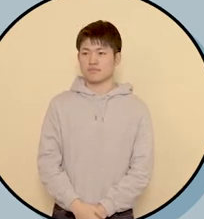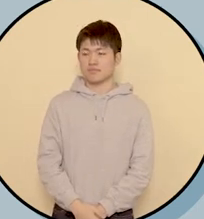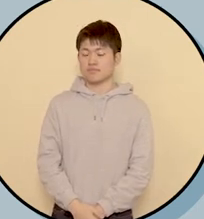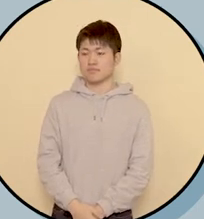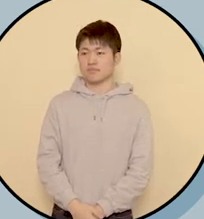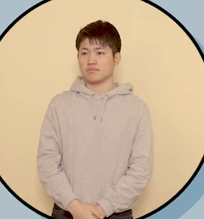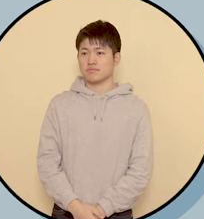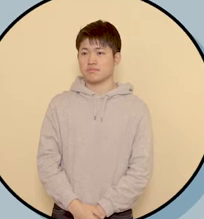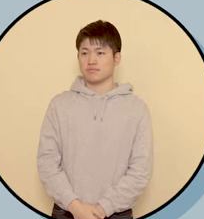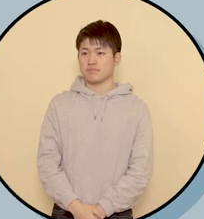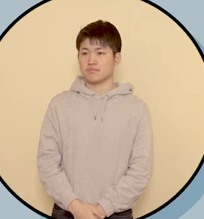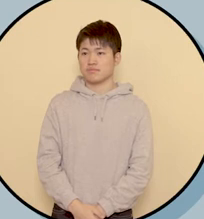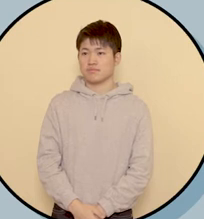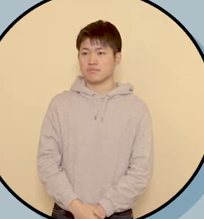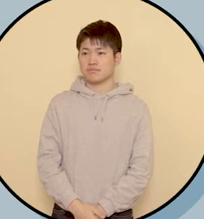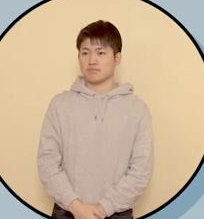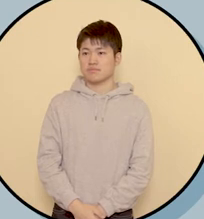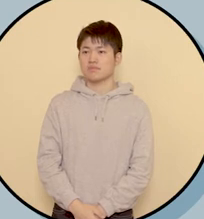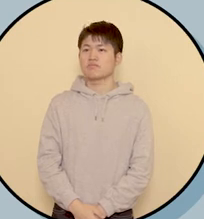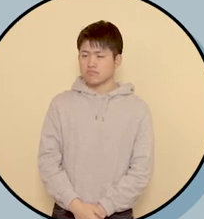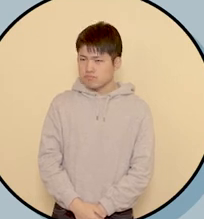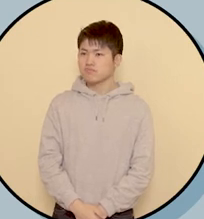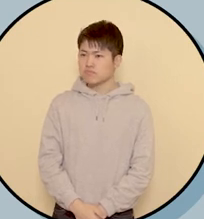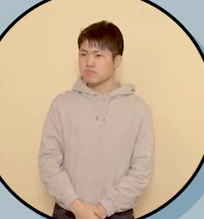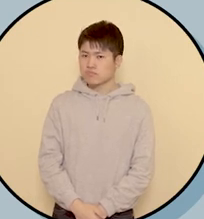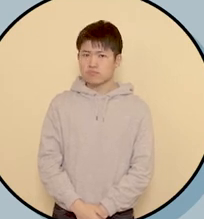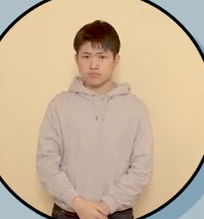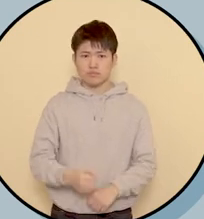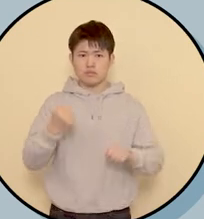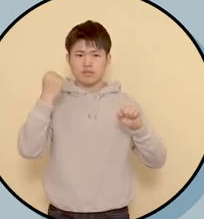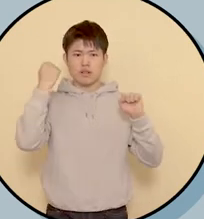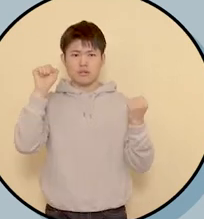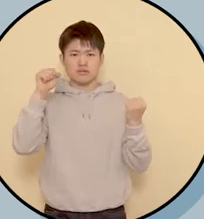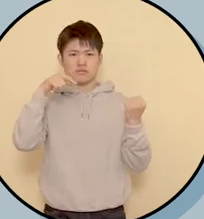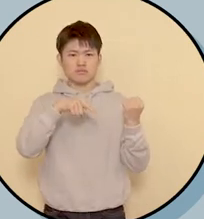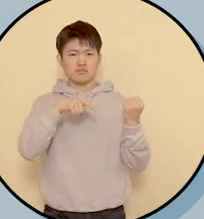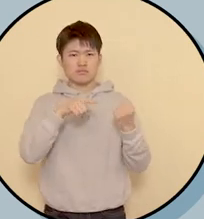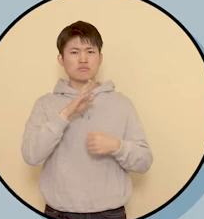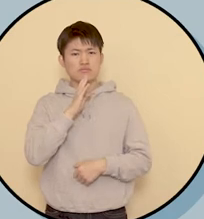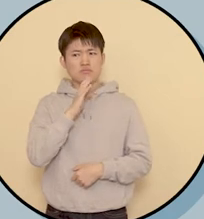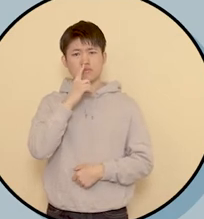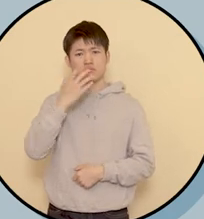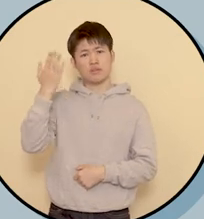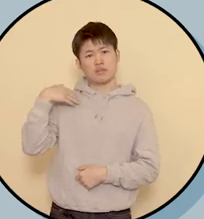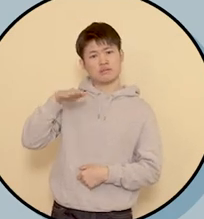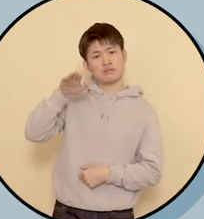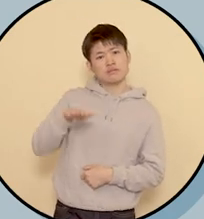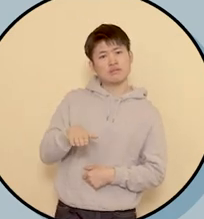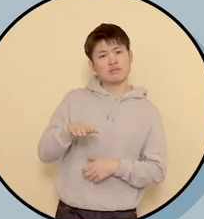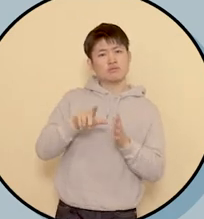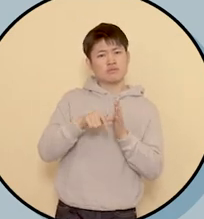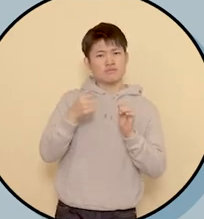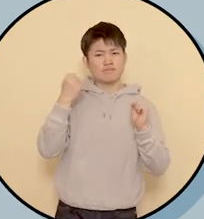演劇っていう意味では、なんかこう、私、お芝居ちっちゃい頃にやってた時って、台本渡されて、